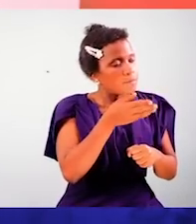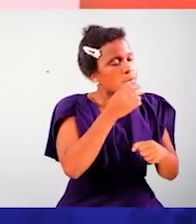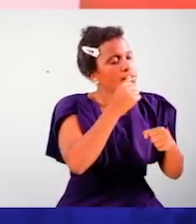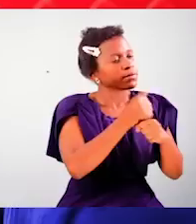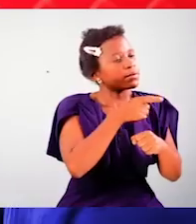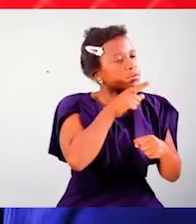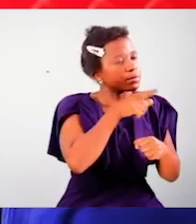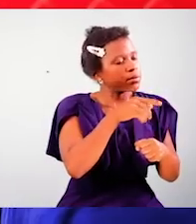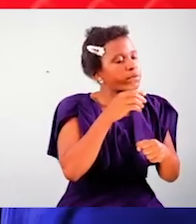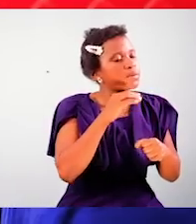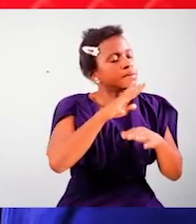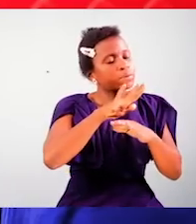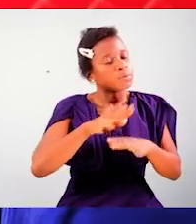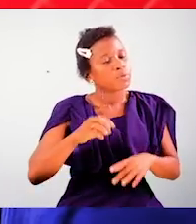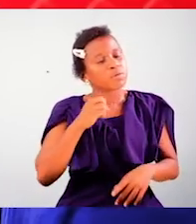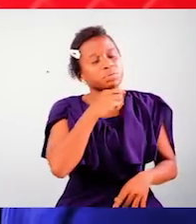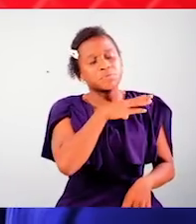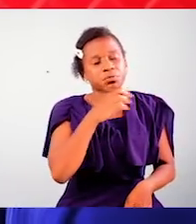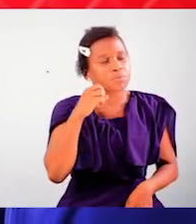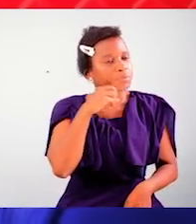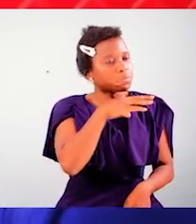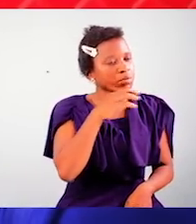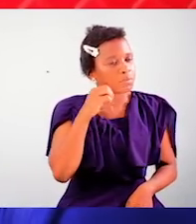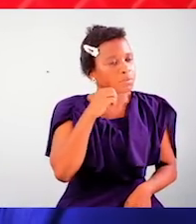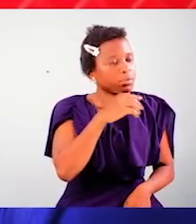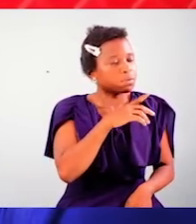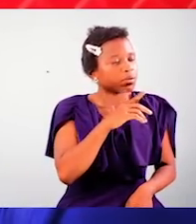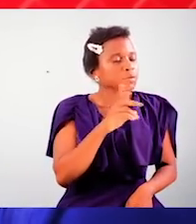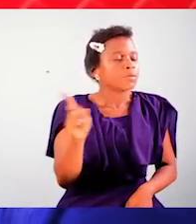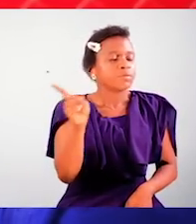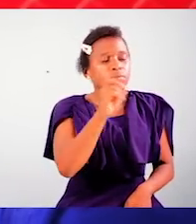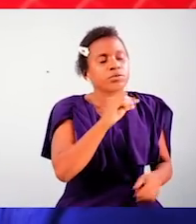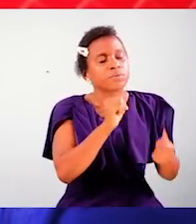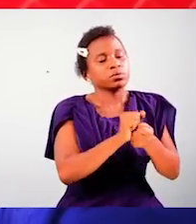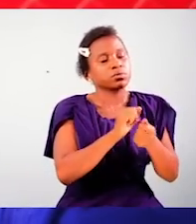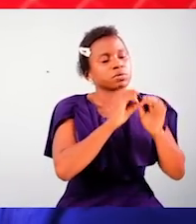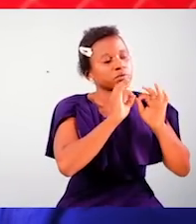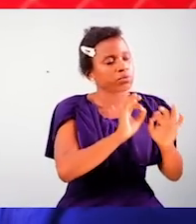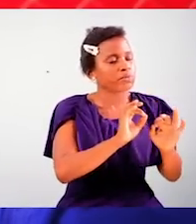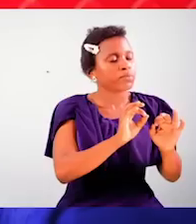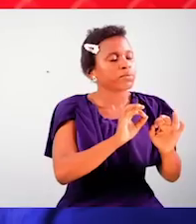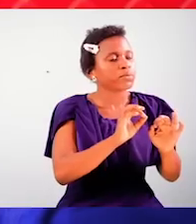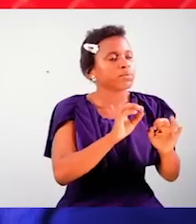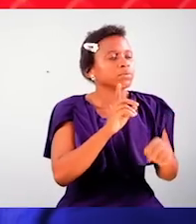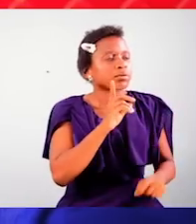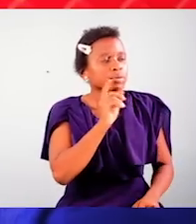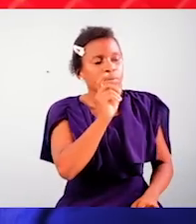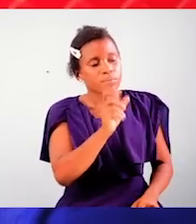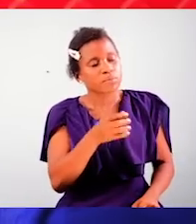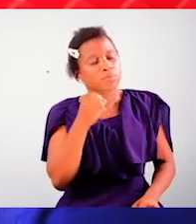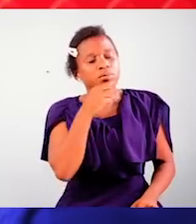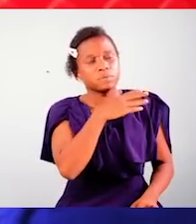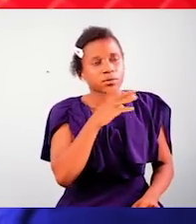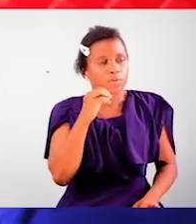tuchukue hatua. Tuache kulalamika. Si vema kila mtu analalamika. Wakati fulani sitaki